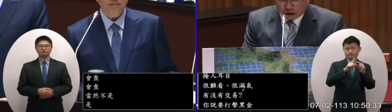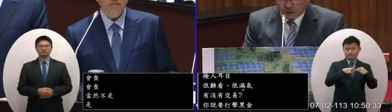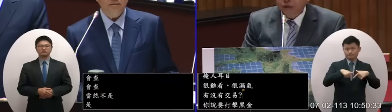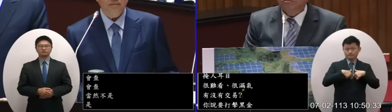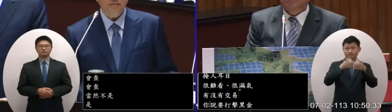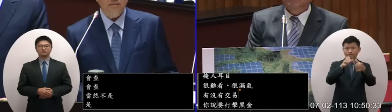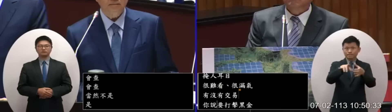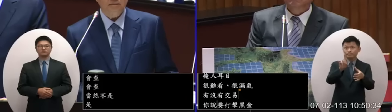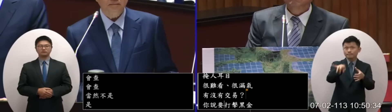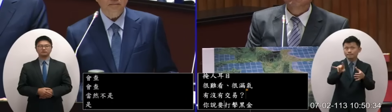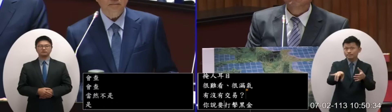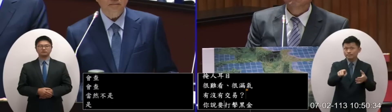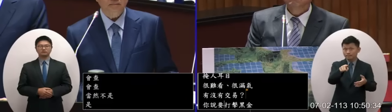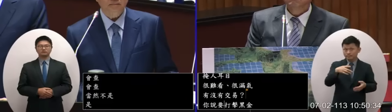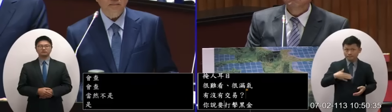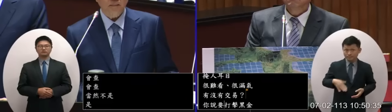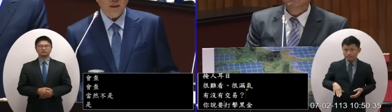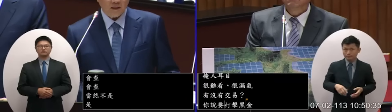位？